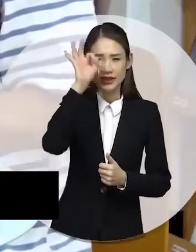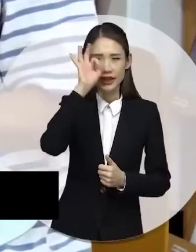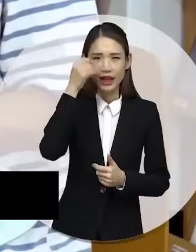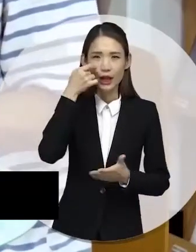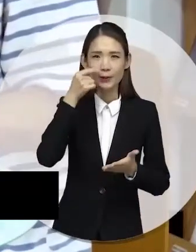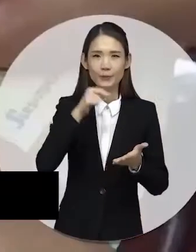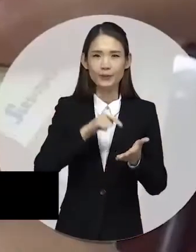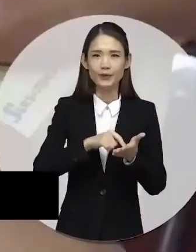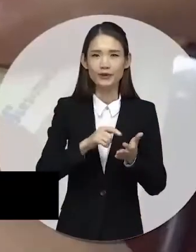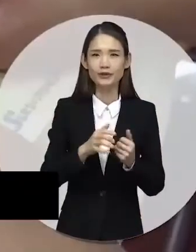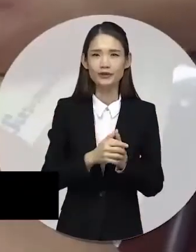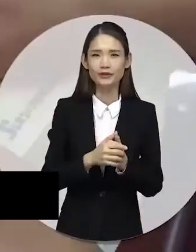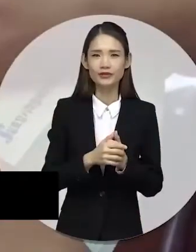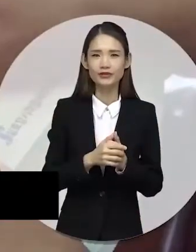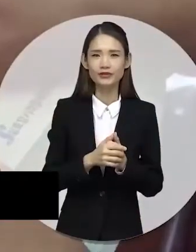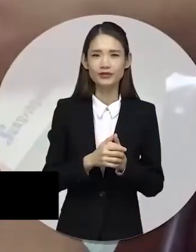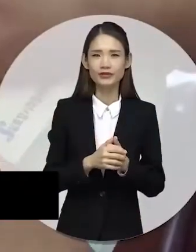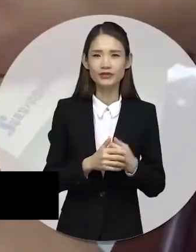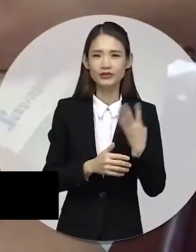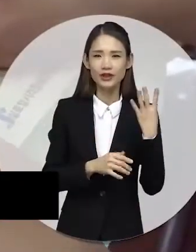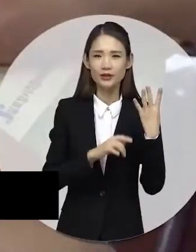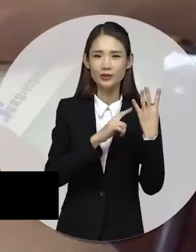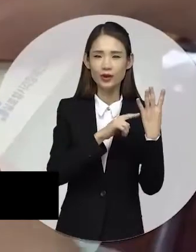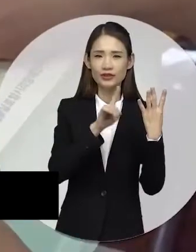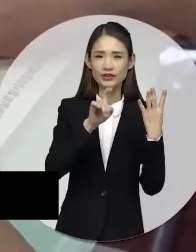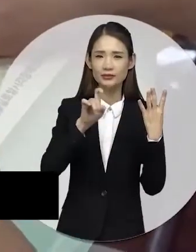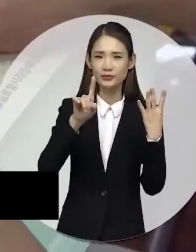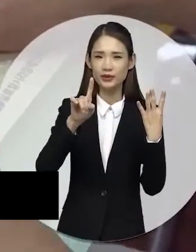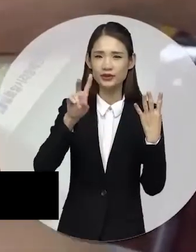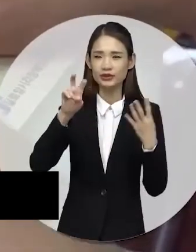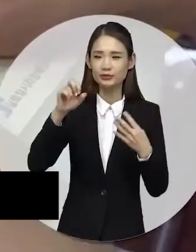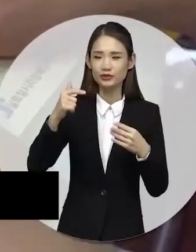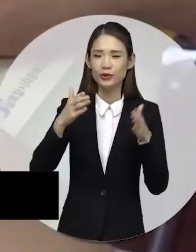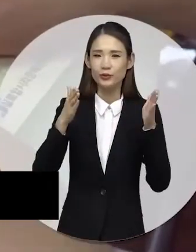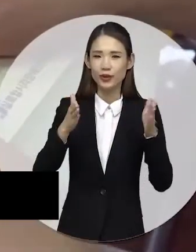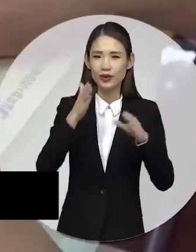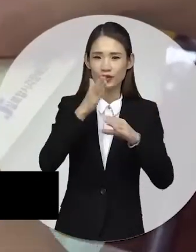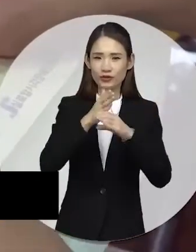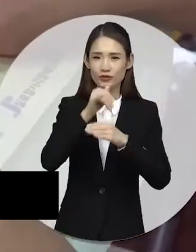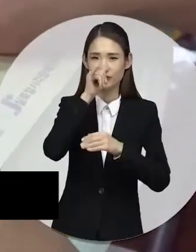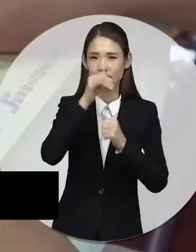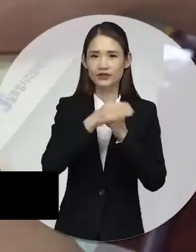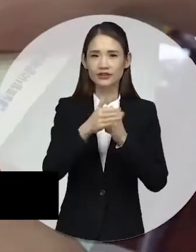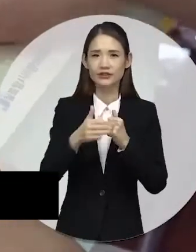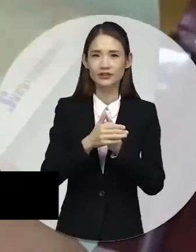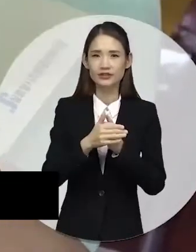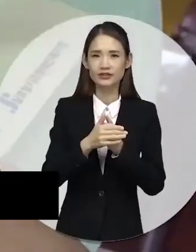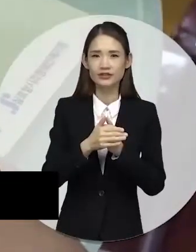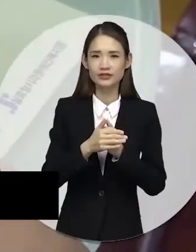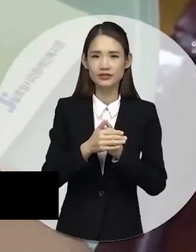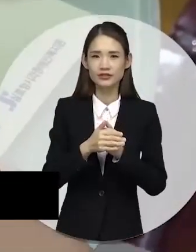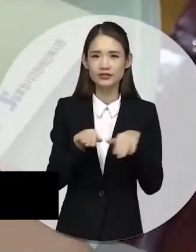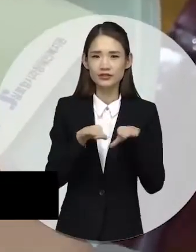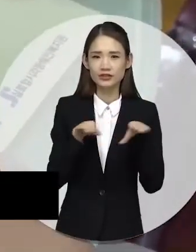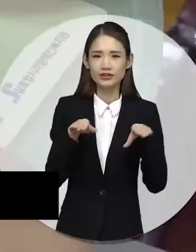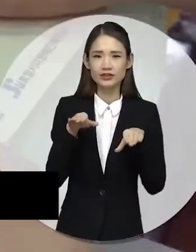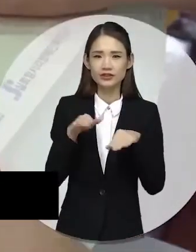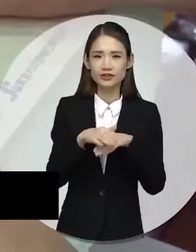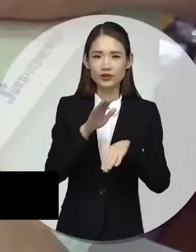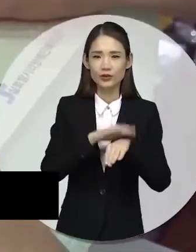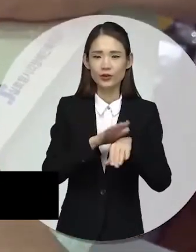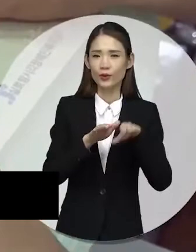찾았다. 어디? 지금 그러니까 4번이 11번하고 26번 사이에 있으니까 바로 옆 4번 기준, 우리